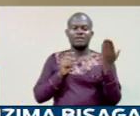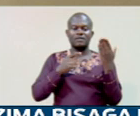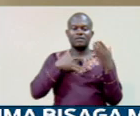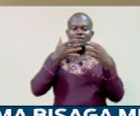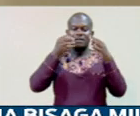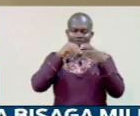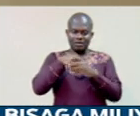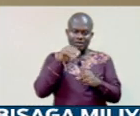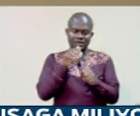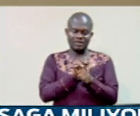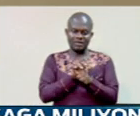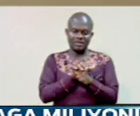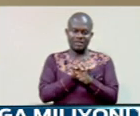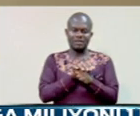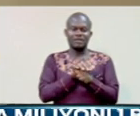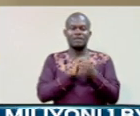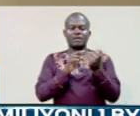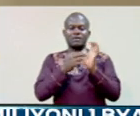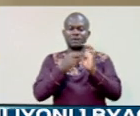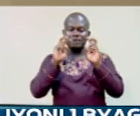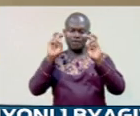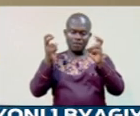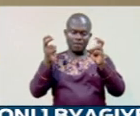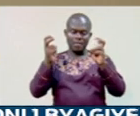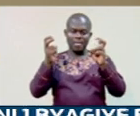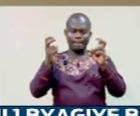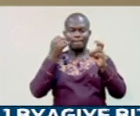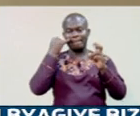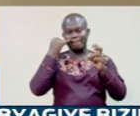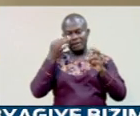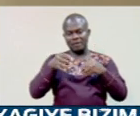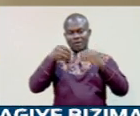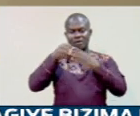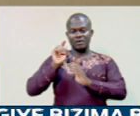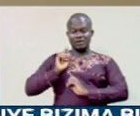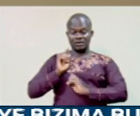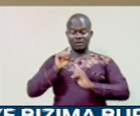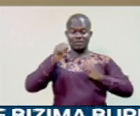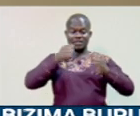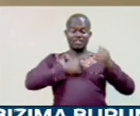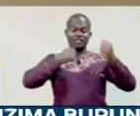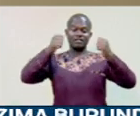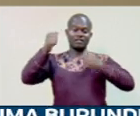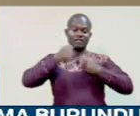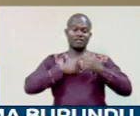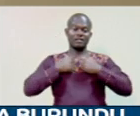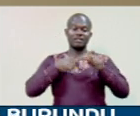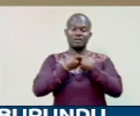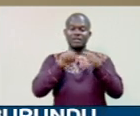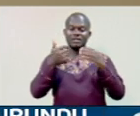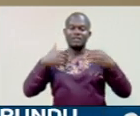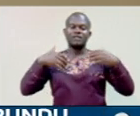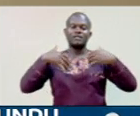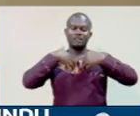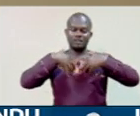ziwidagaduramo birenze. Ku buryo niba uhaye umutekano ingagi n'izindi nyamaswa zose